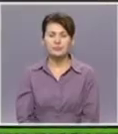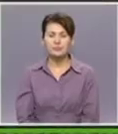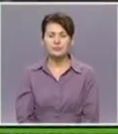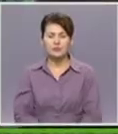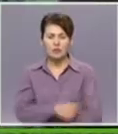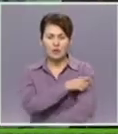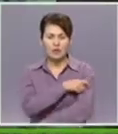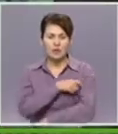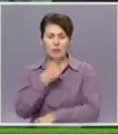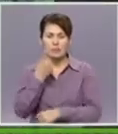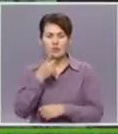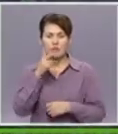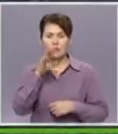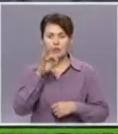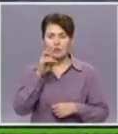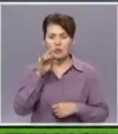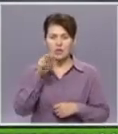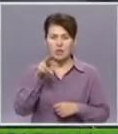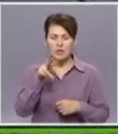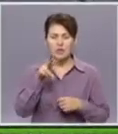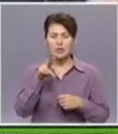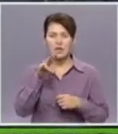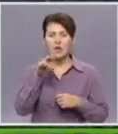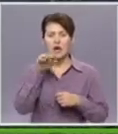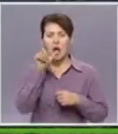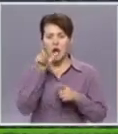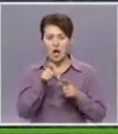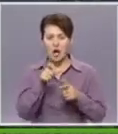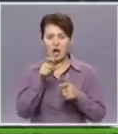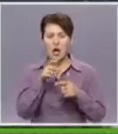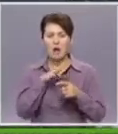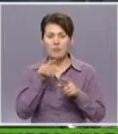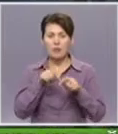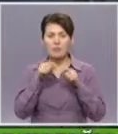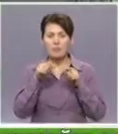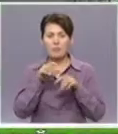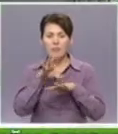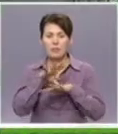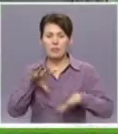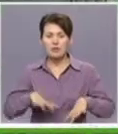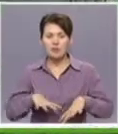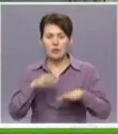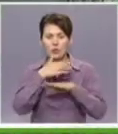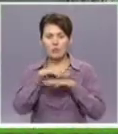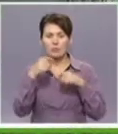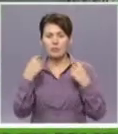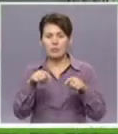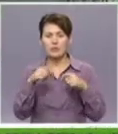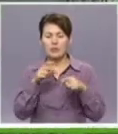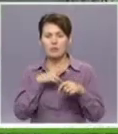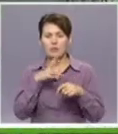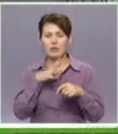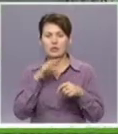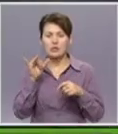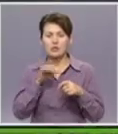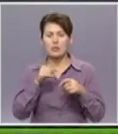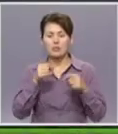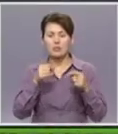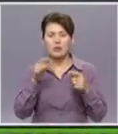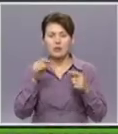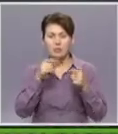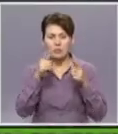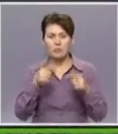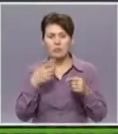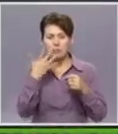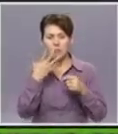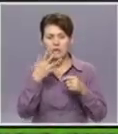Рейд құрығына бірінші Нұрдәулет есімді кәсіпкер ілікті. Ол тауарын ашық жарқын көше бойына орналастырған. Салдарынан цементке толы қаптары тәркіленіп, 5